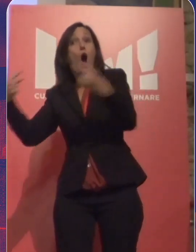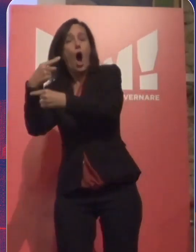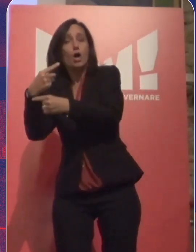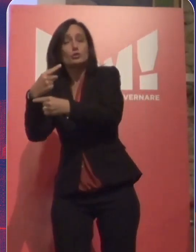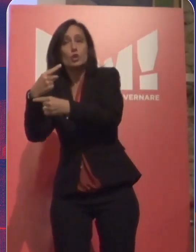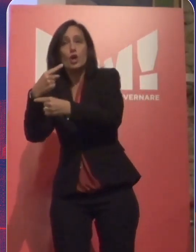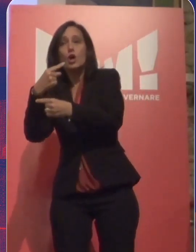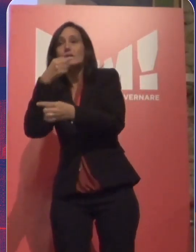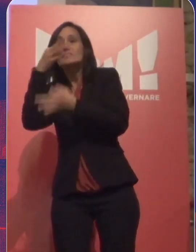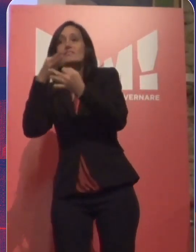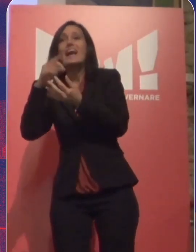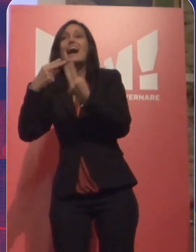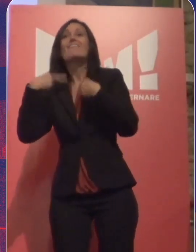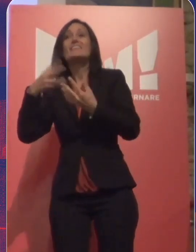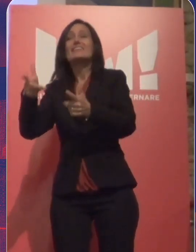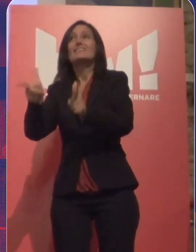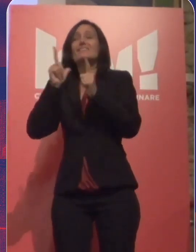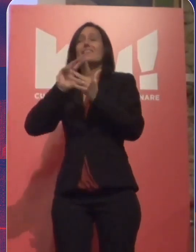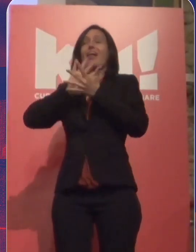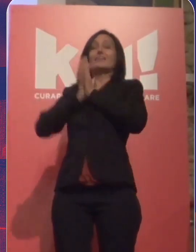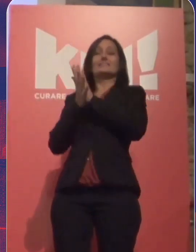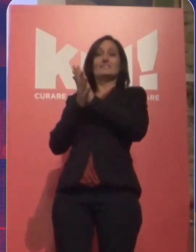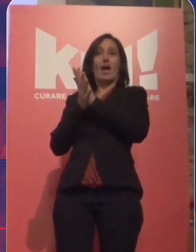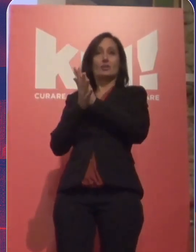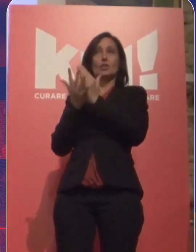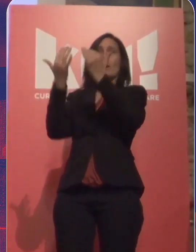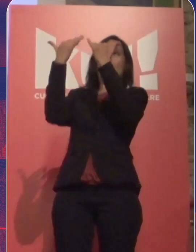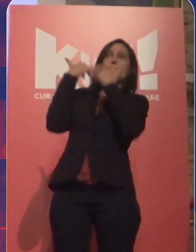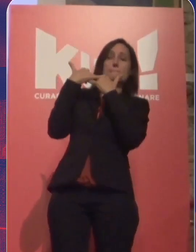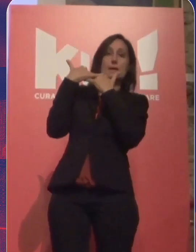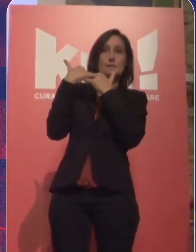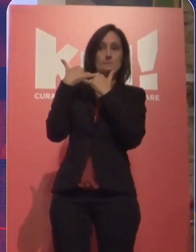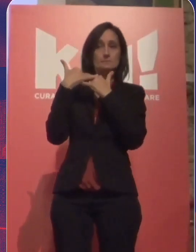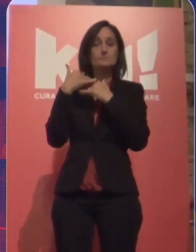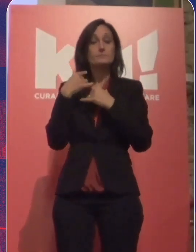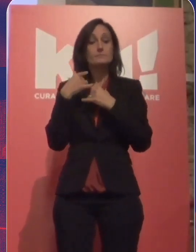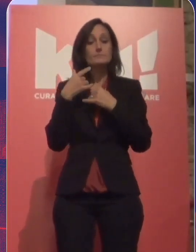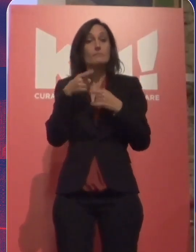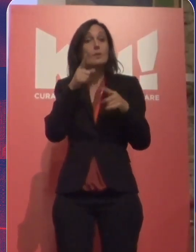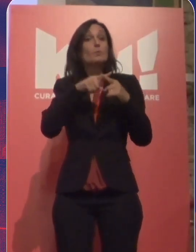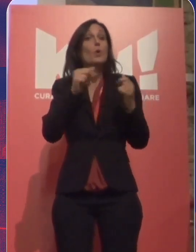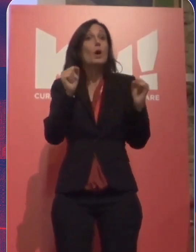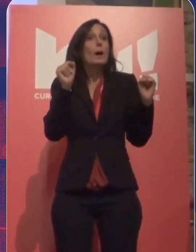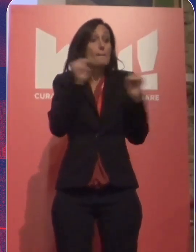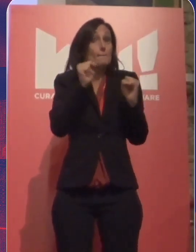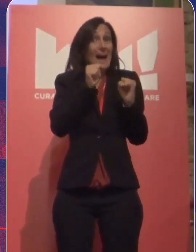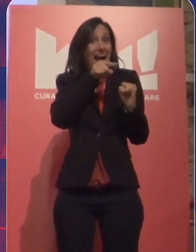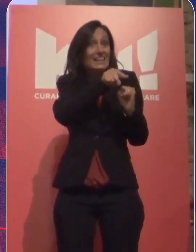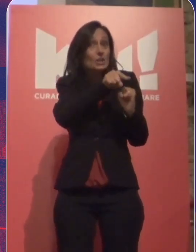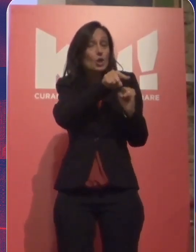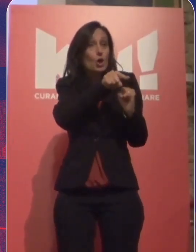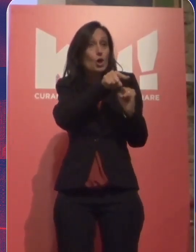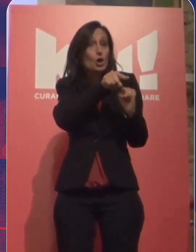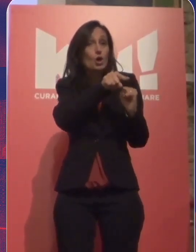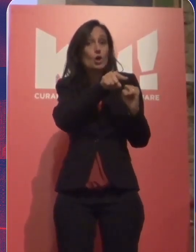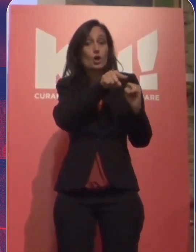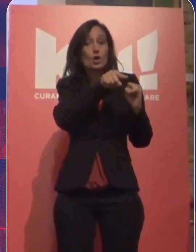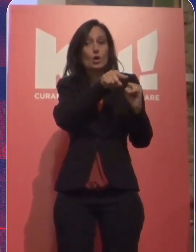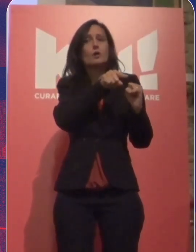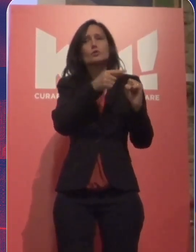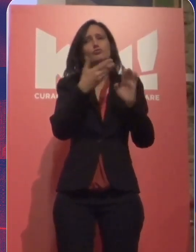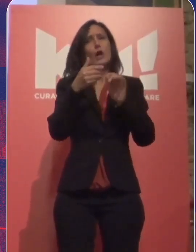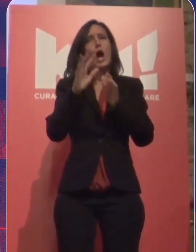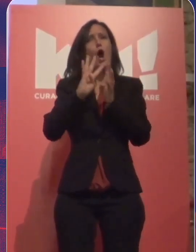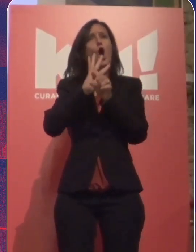e infine intrecciato al panico con un dinamismo che avevamo già visto prima del covip ma adesso ancora più